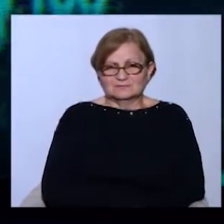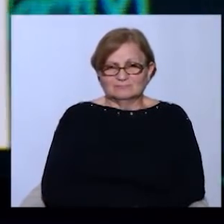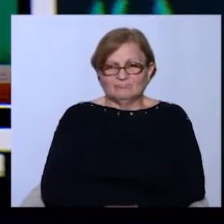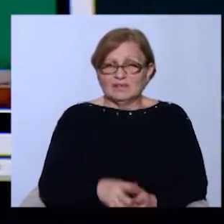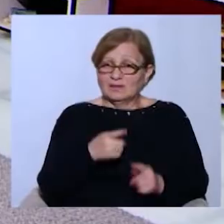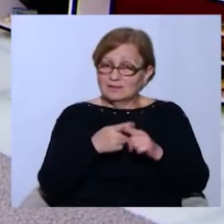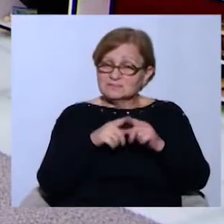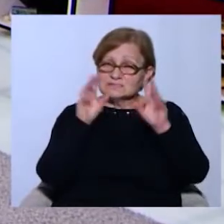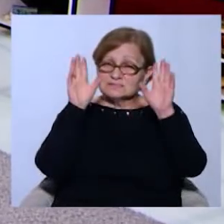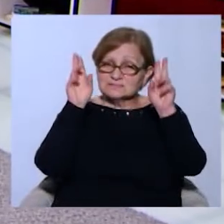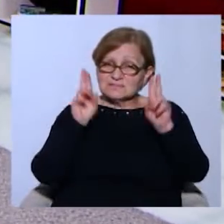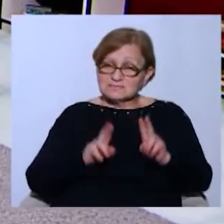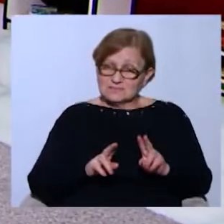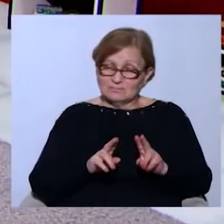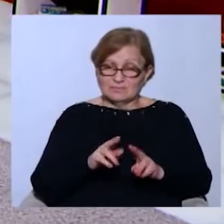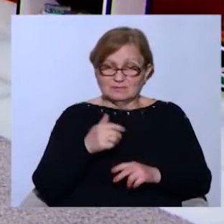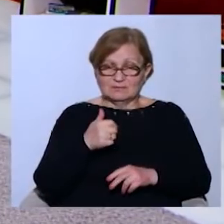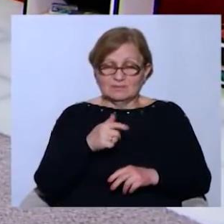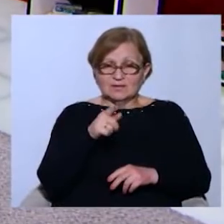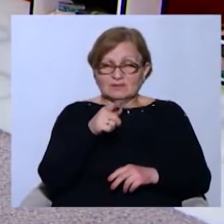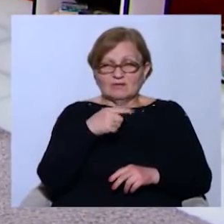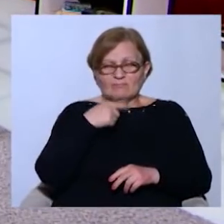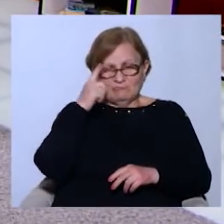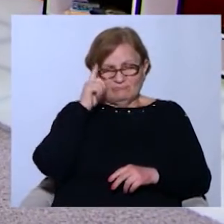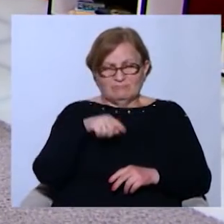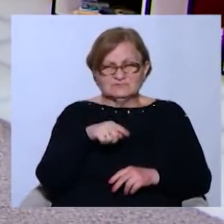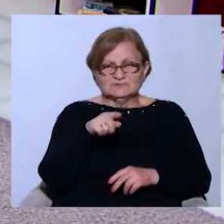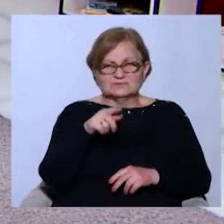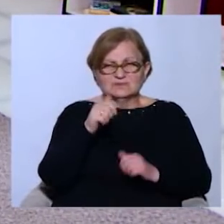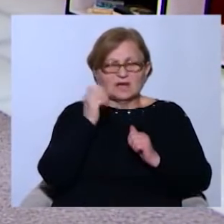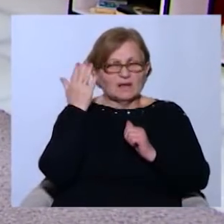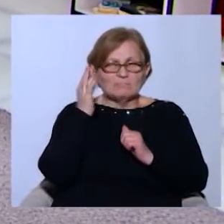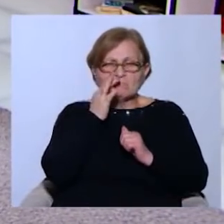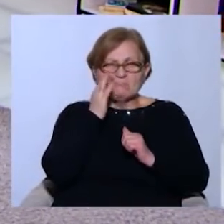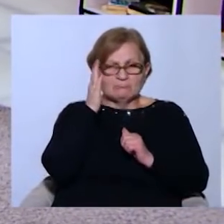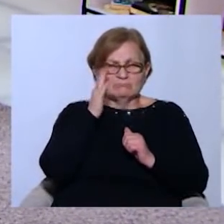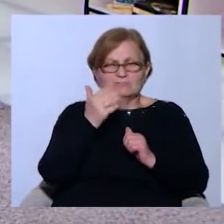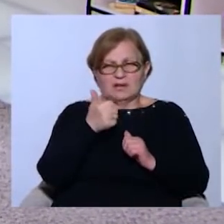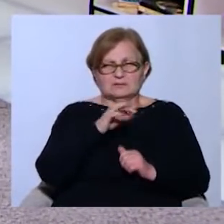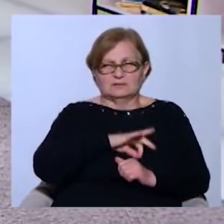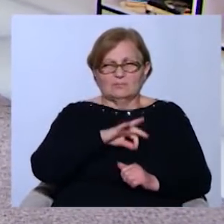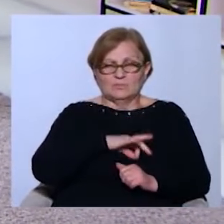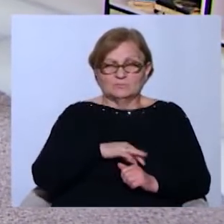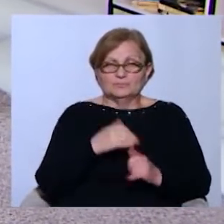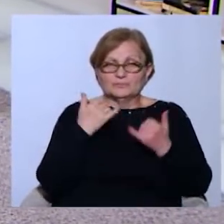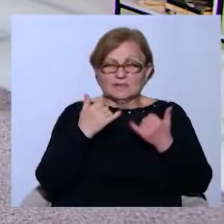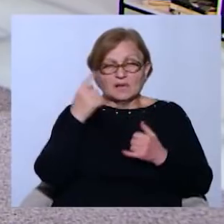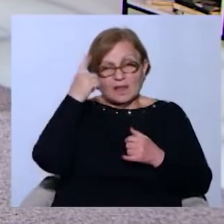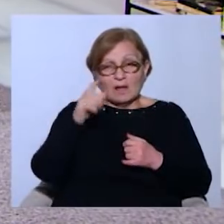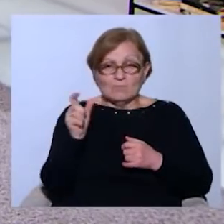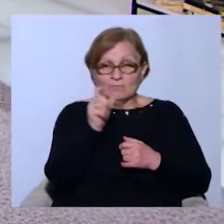წესები. ის წესები, რომელიც თქვენ დარწმუნებული ვარ, ხშირად გამოგადგებათ. ახლა დაპირებული ამოცანა.